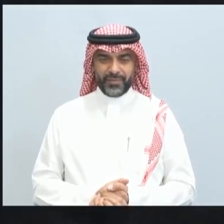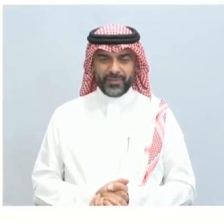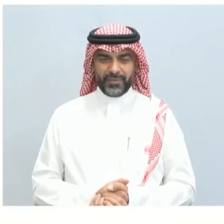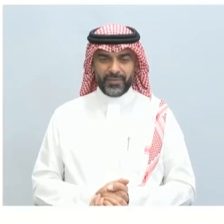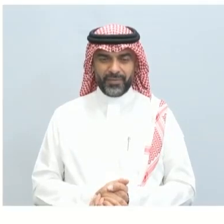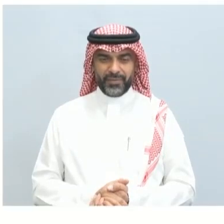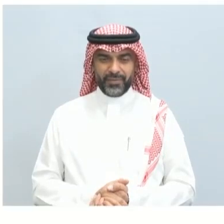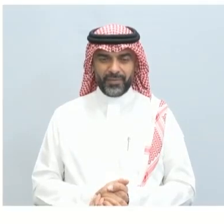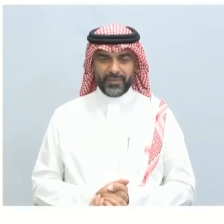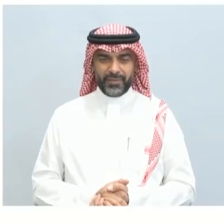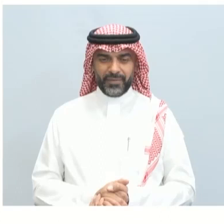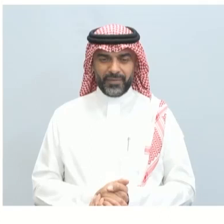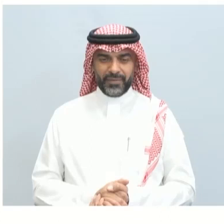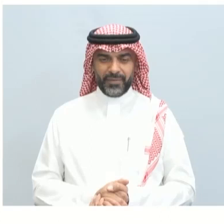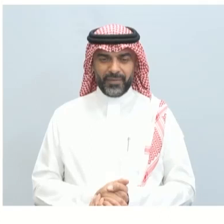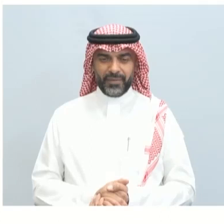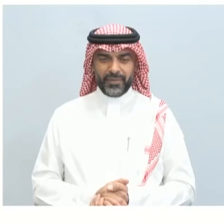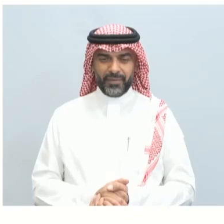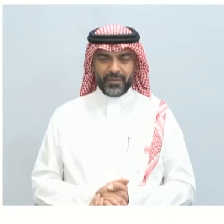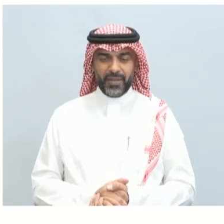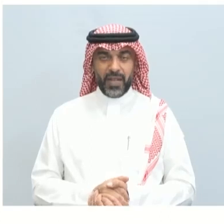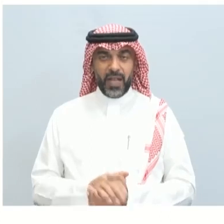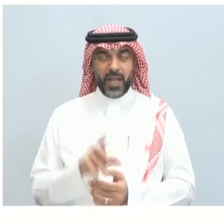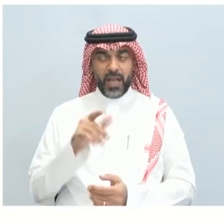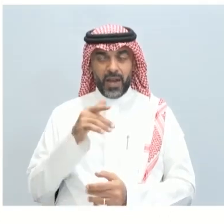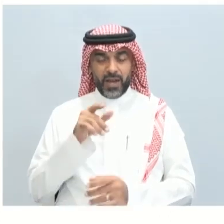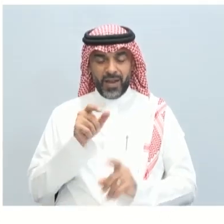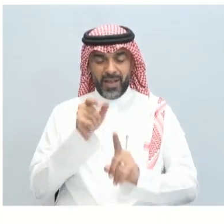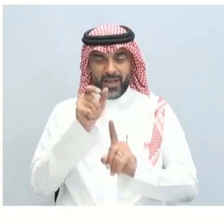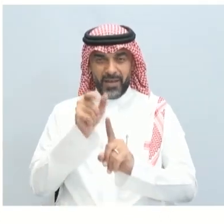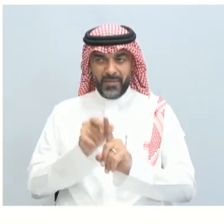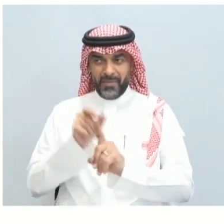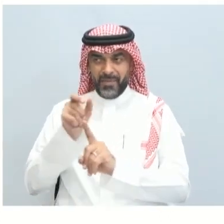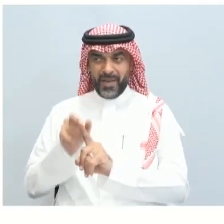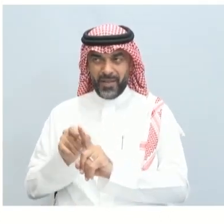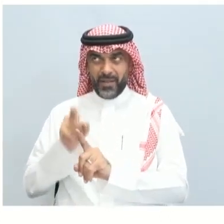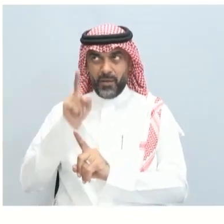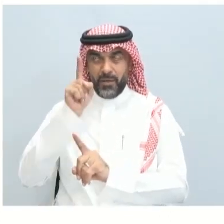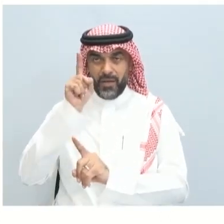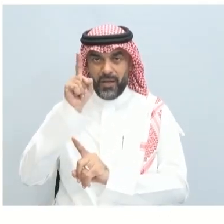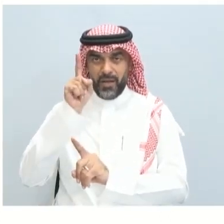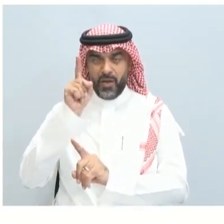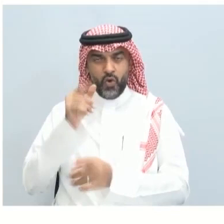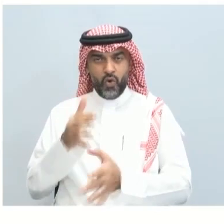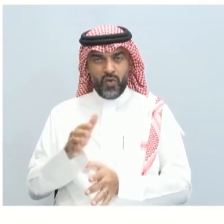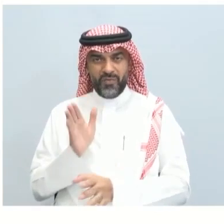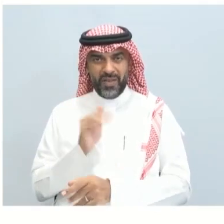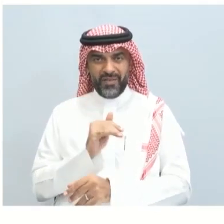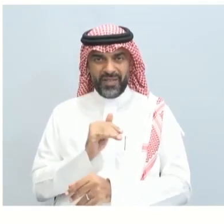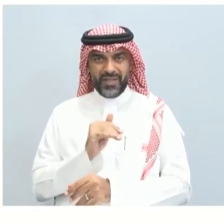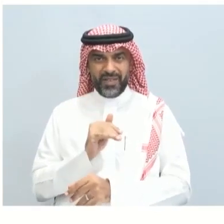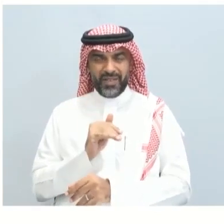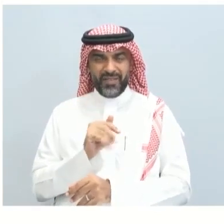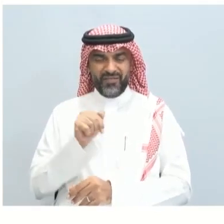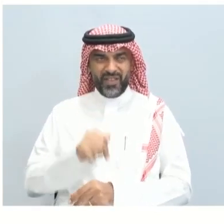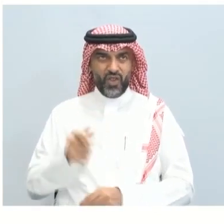قال تعالى الا ان اولياء الله لا خوف عليهم في الاخره لا